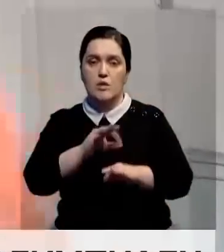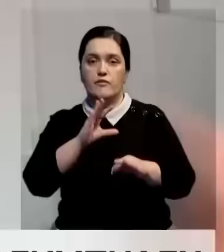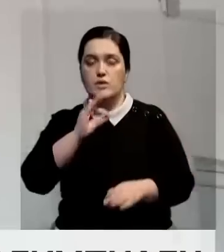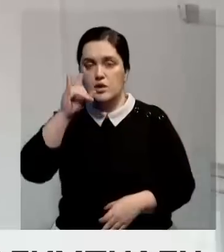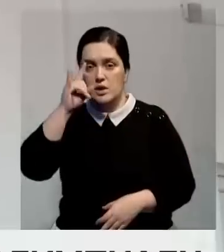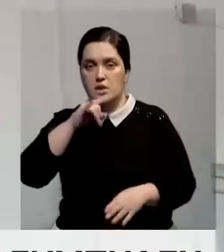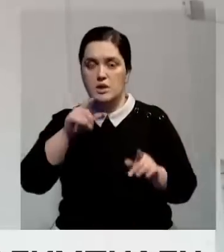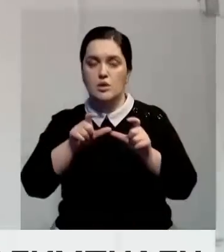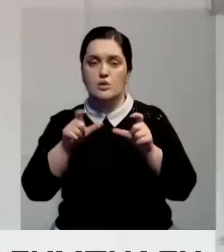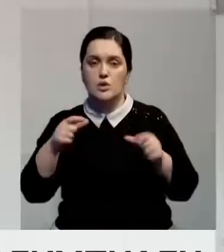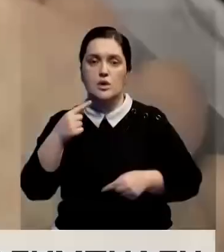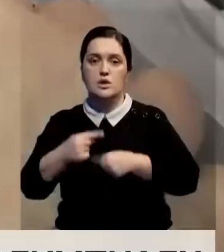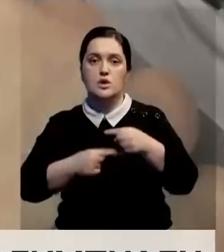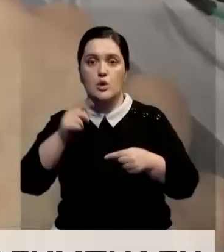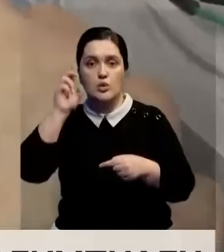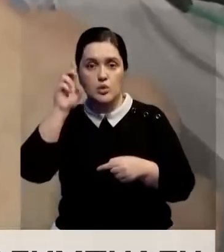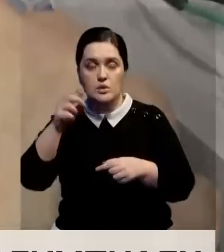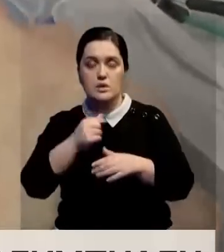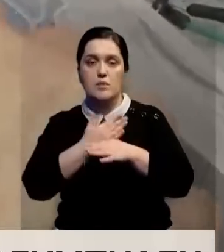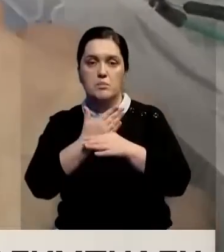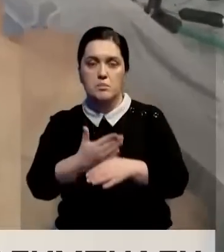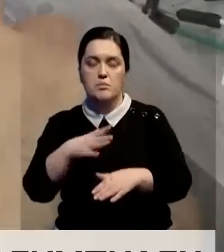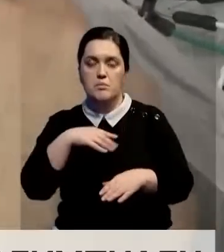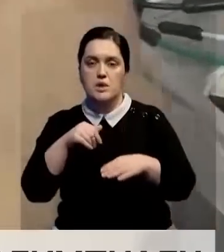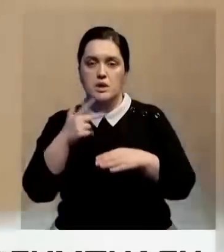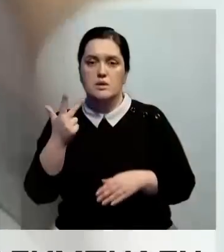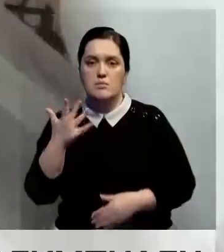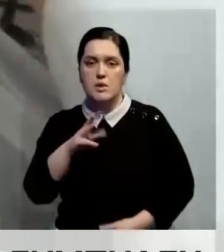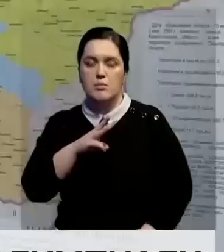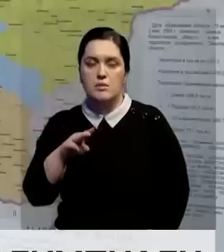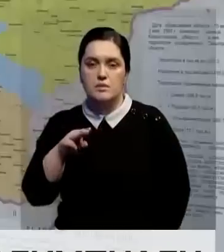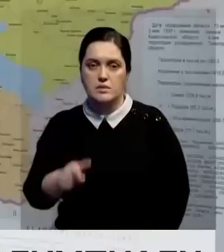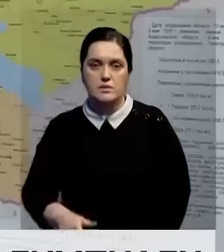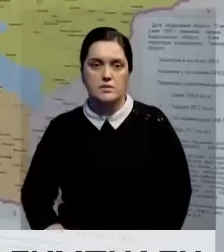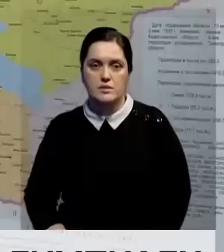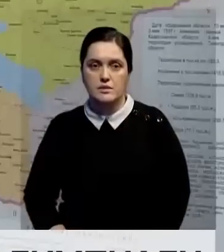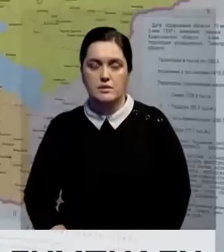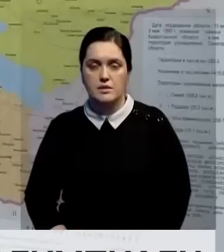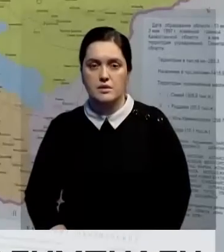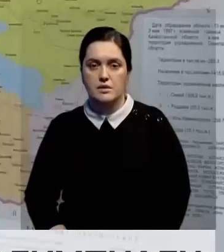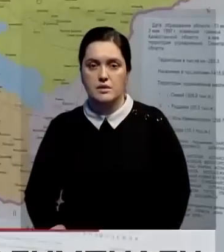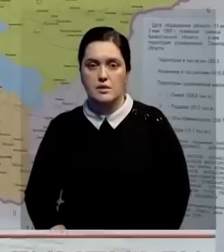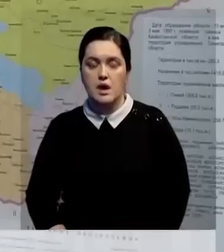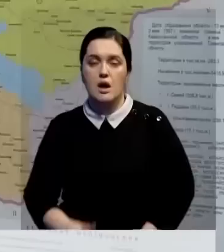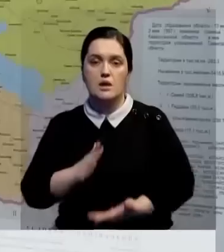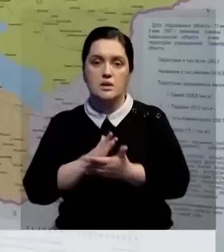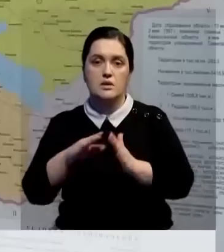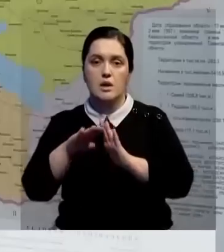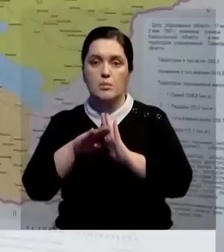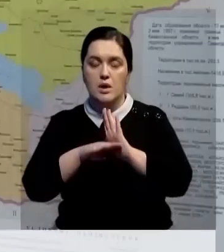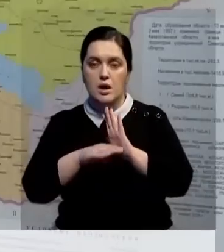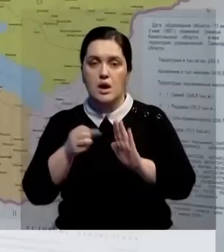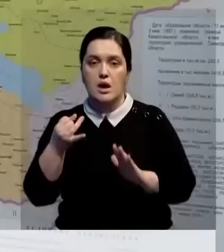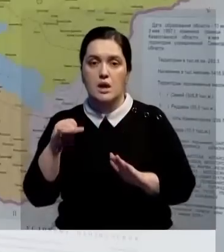восточно-казахстанских школьников через госгранты инвестировали 35 миллионов тенге. Создана программа развития IT-классов